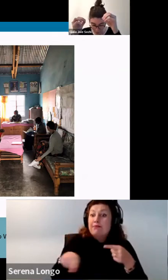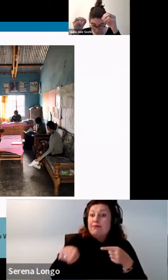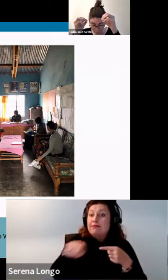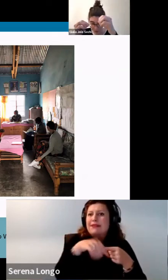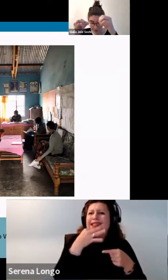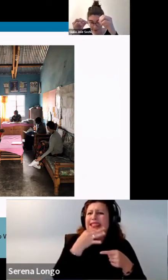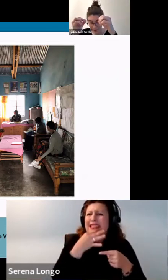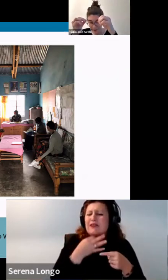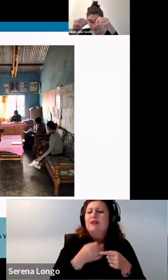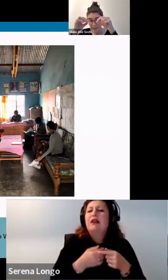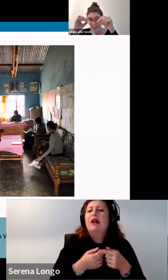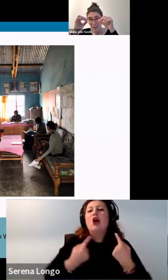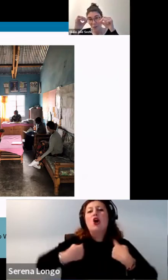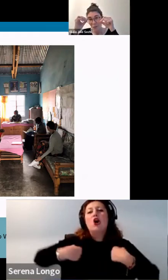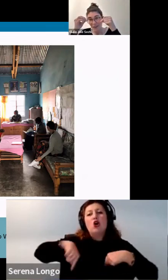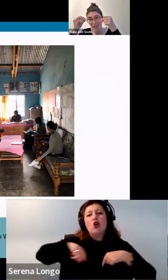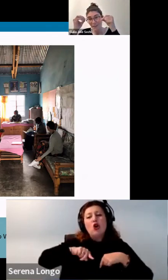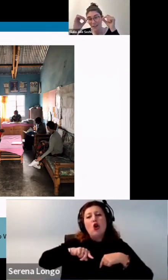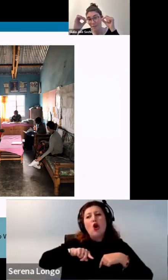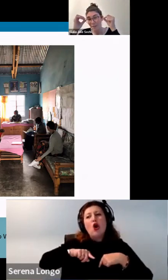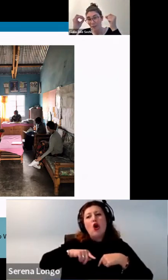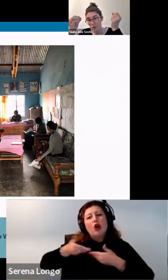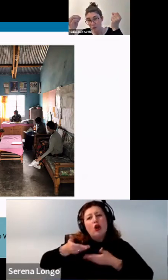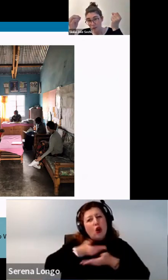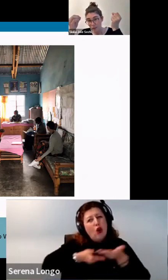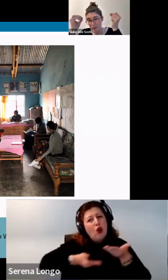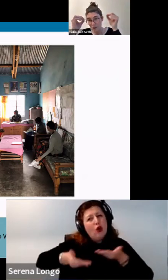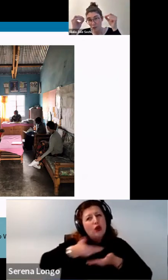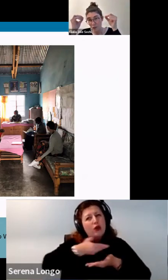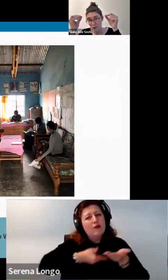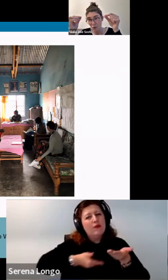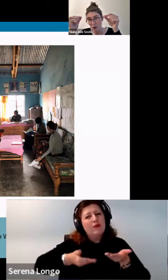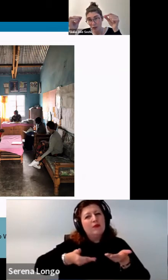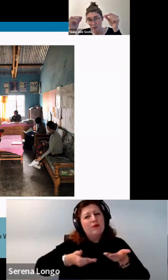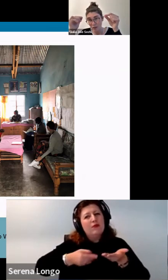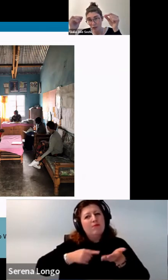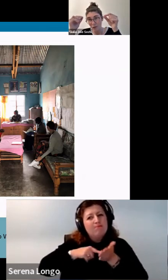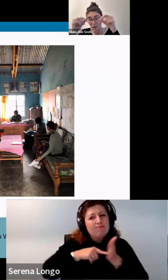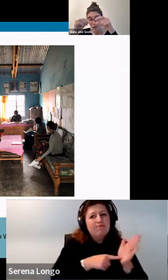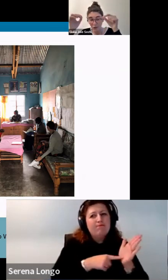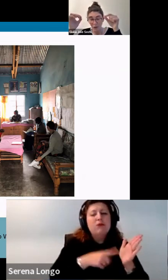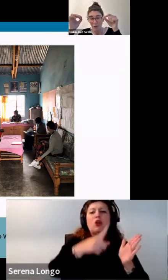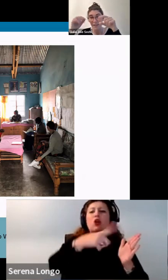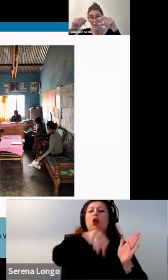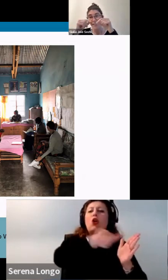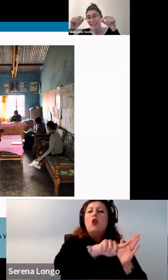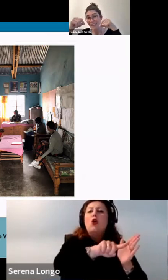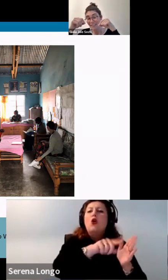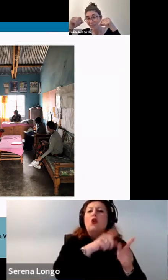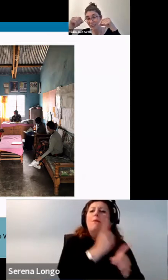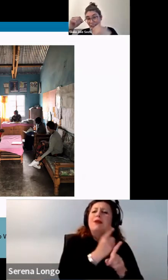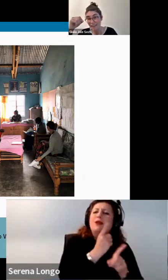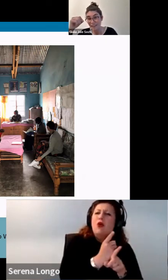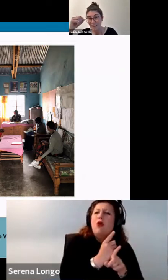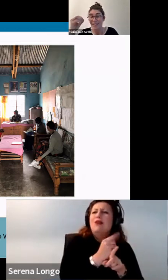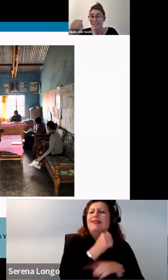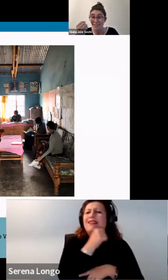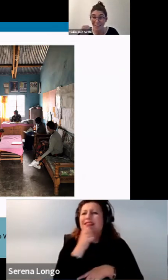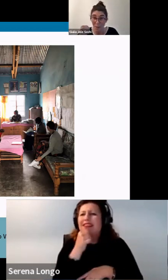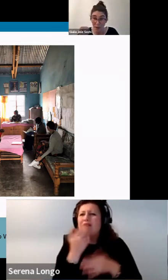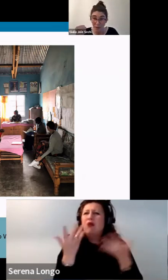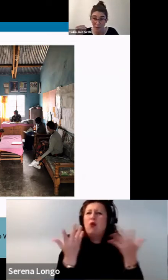l'idea fosse che gli obiettivi e i bisogni di ciascuna scuola fossero